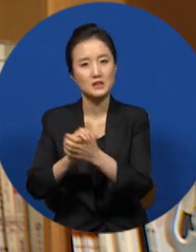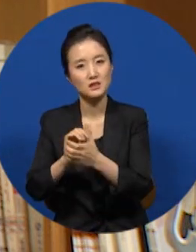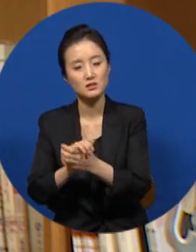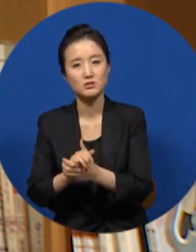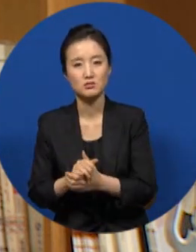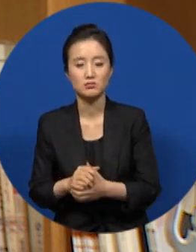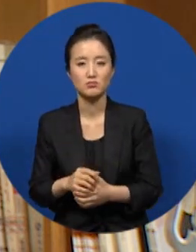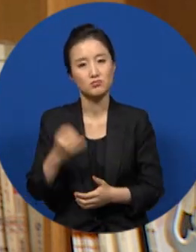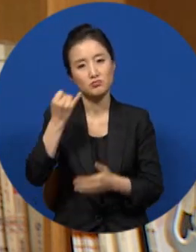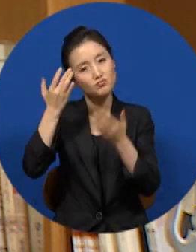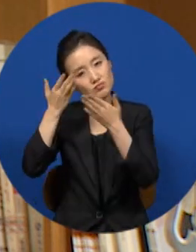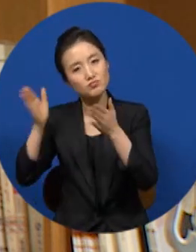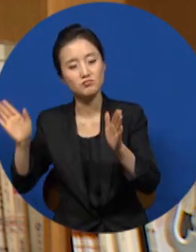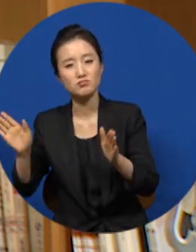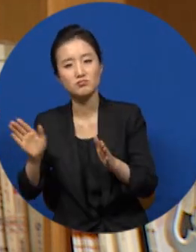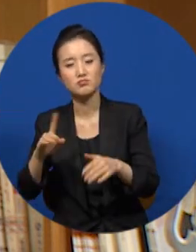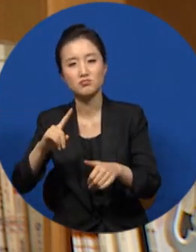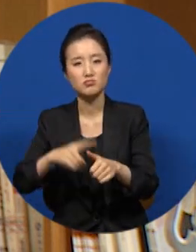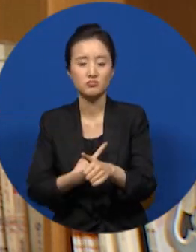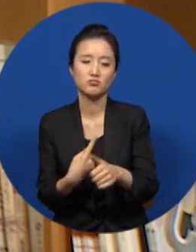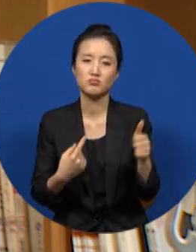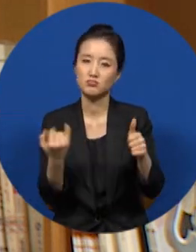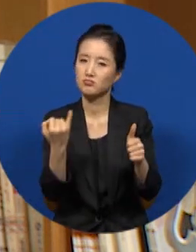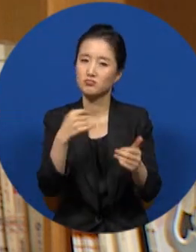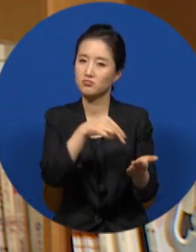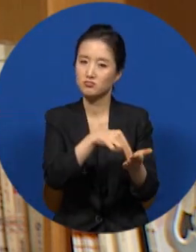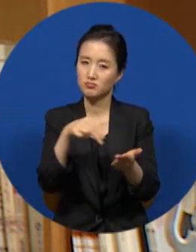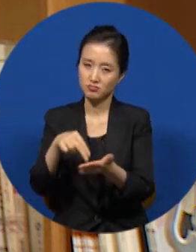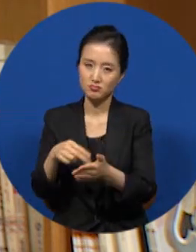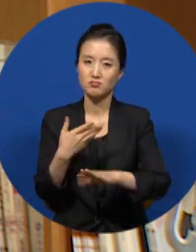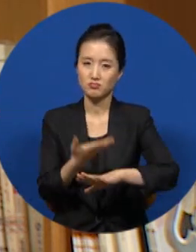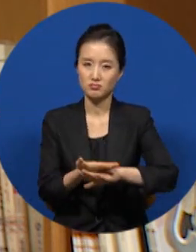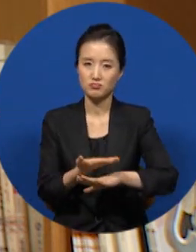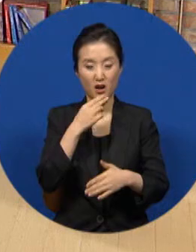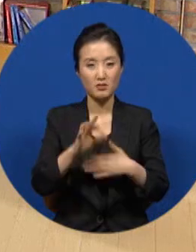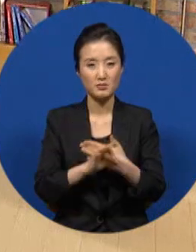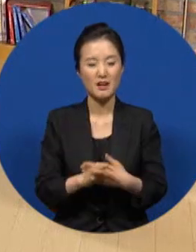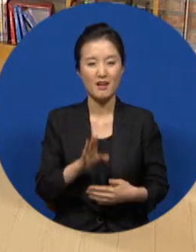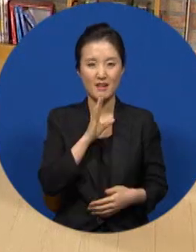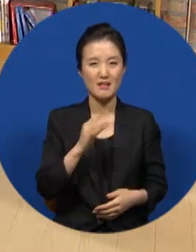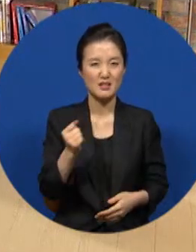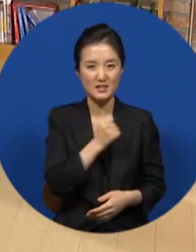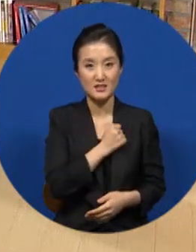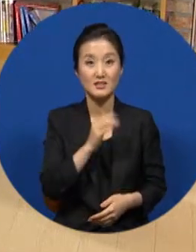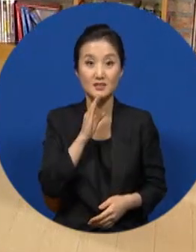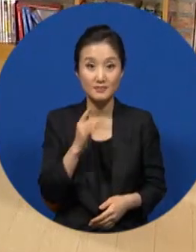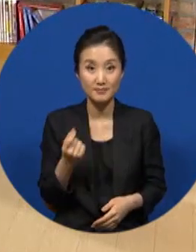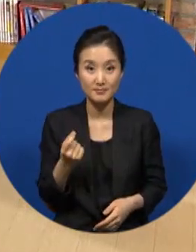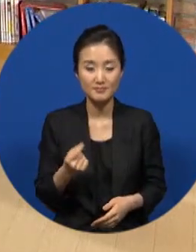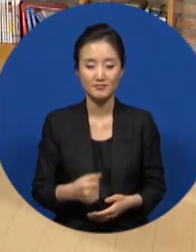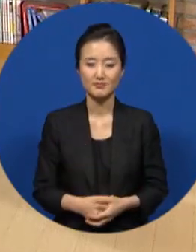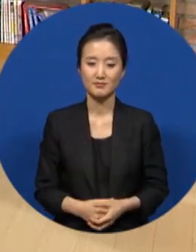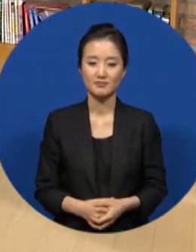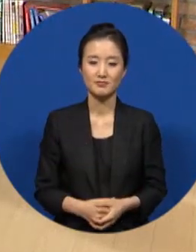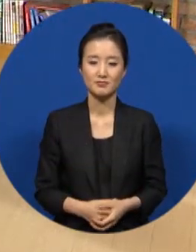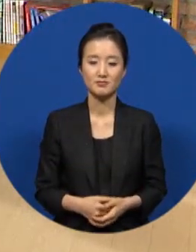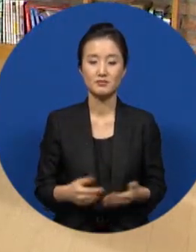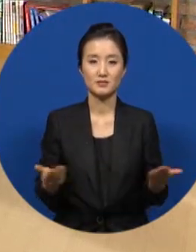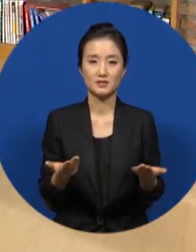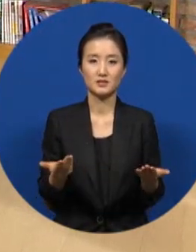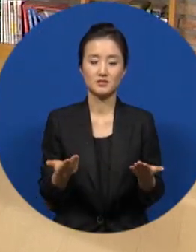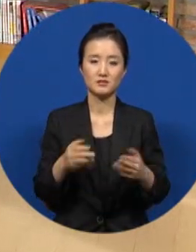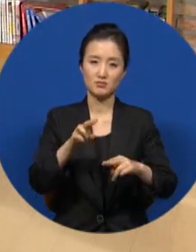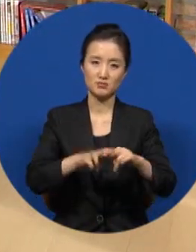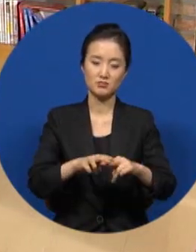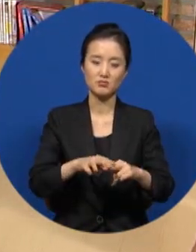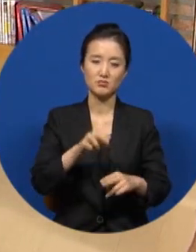없어요. 그 현실입니다. 그래서 처덕이 있어야 되고 배우자 남편도 복이 있어야 되죠. 그리고 이제 안정된 직장이 있어야겠죠. 그게